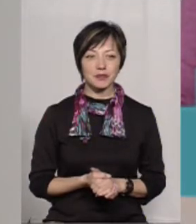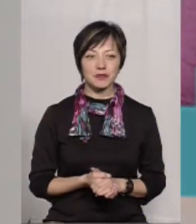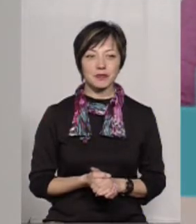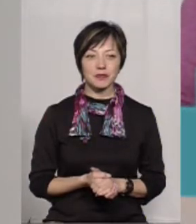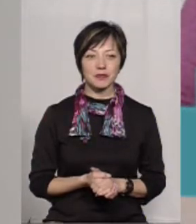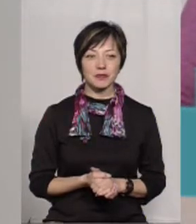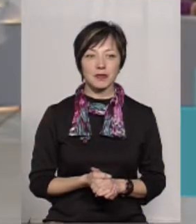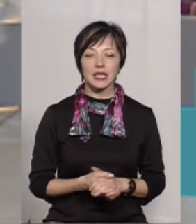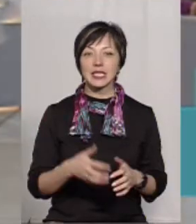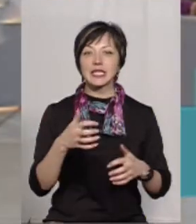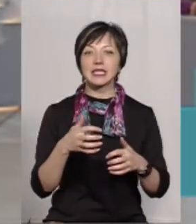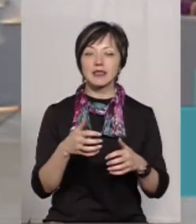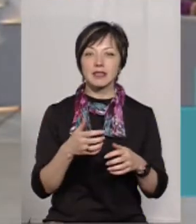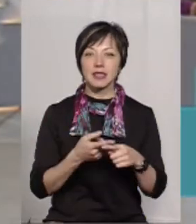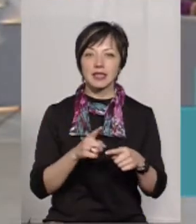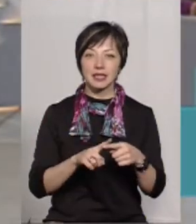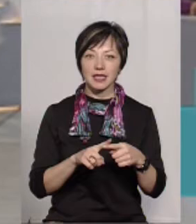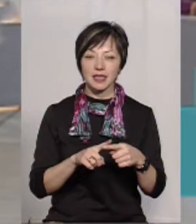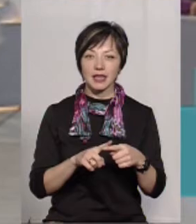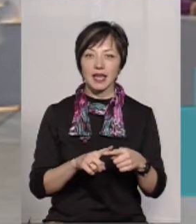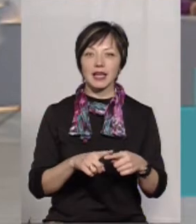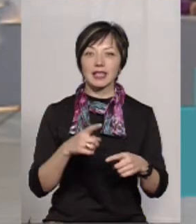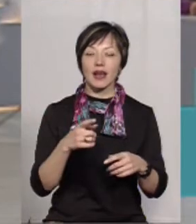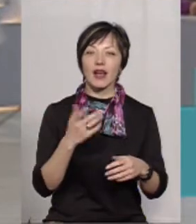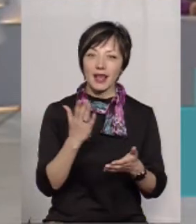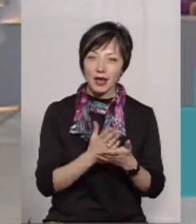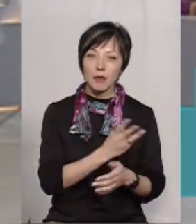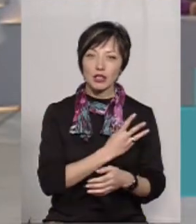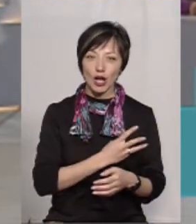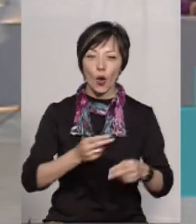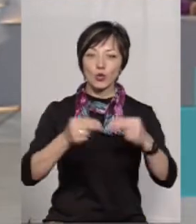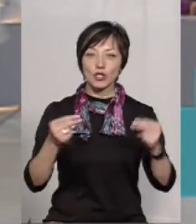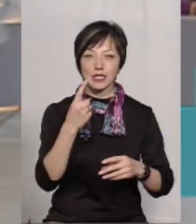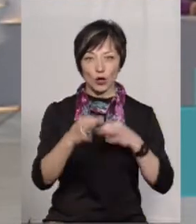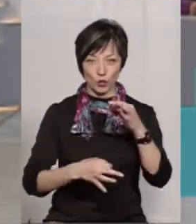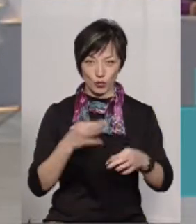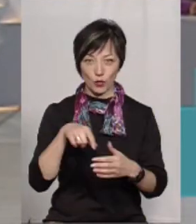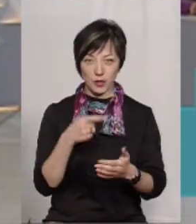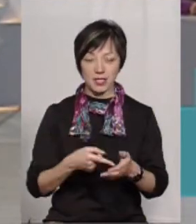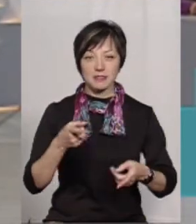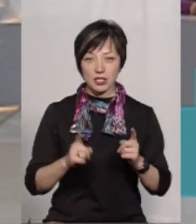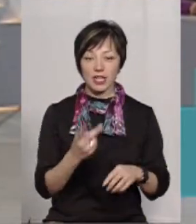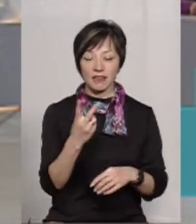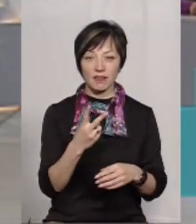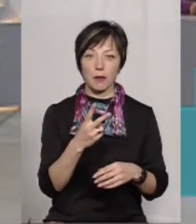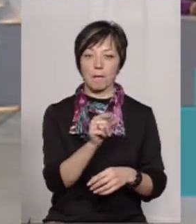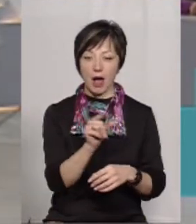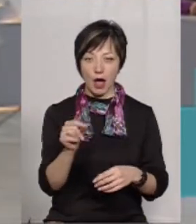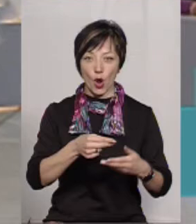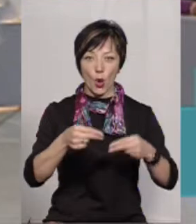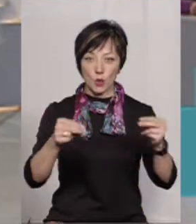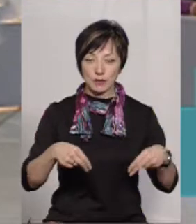Серед одружитися є охочі одружитися за добу? Звичайно, от сьогодні ми ті дві пари